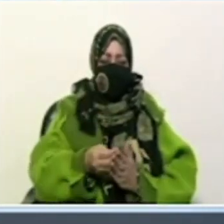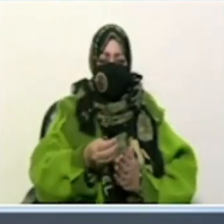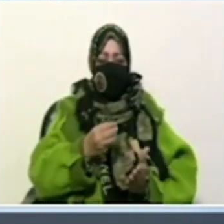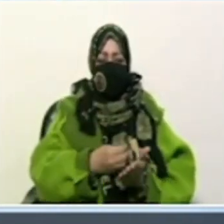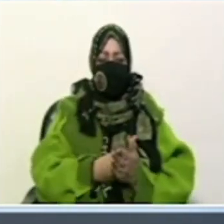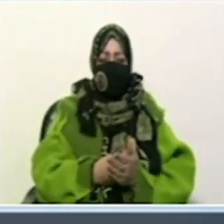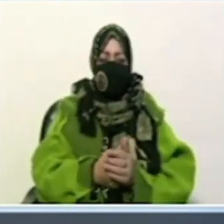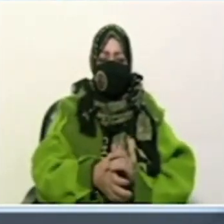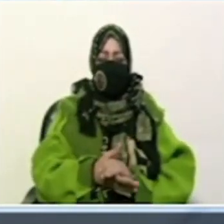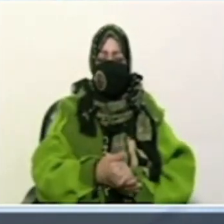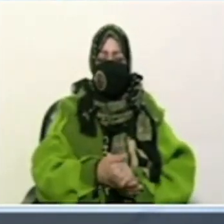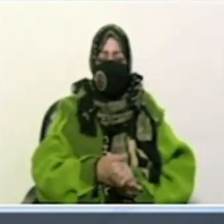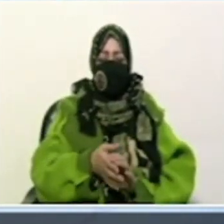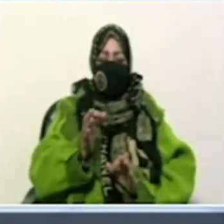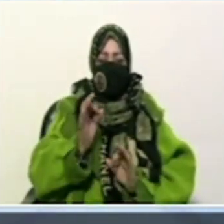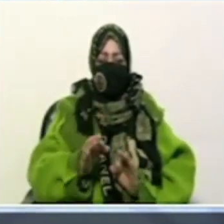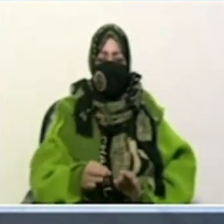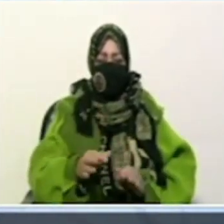إيماء،